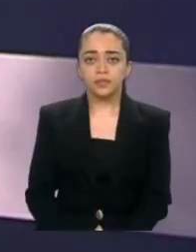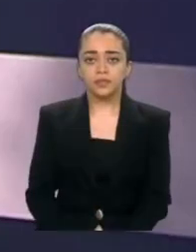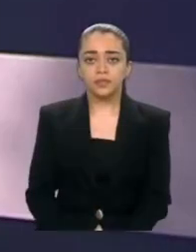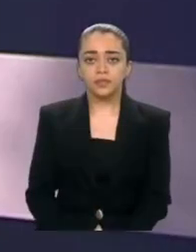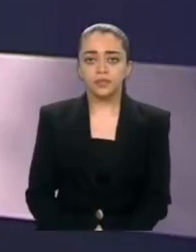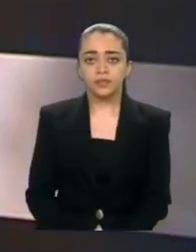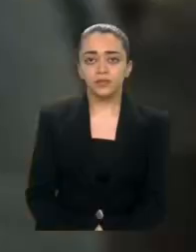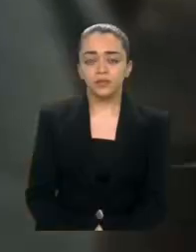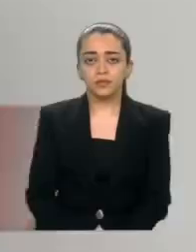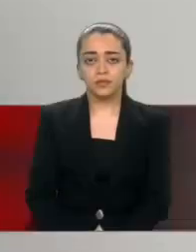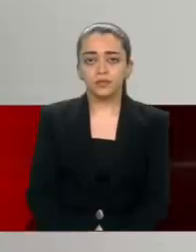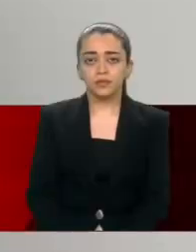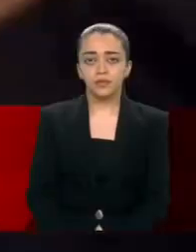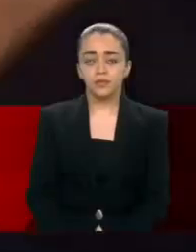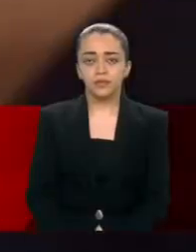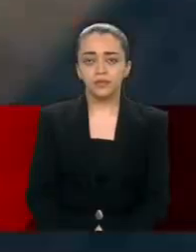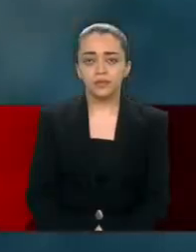izleyelim